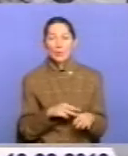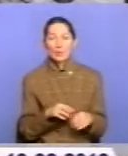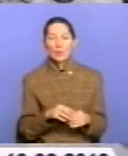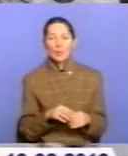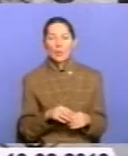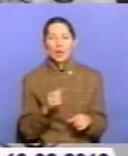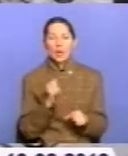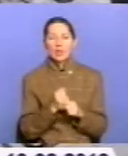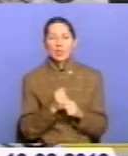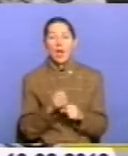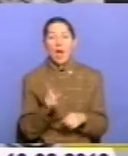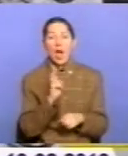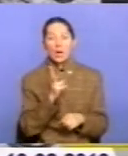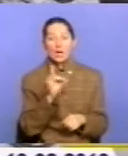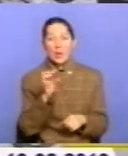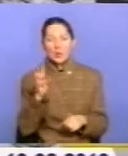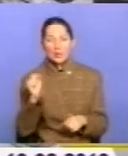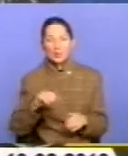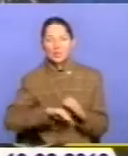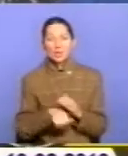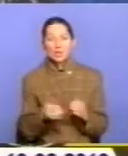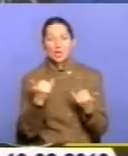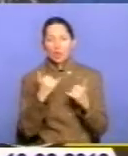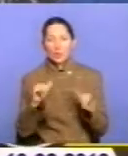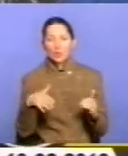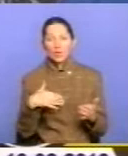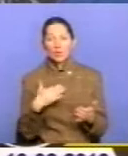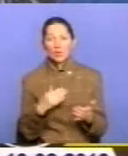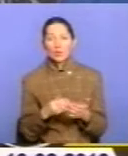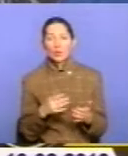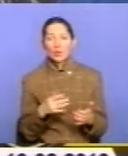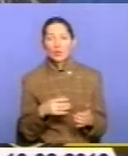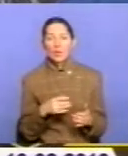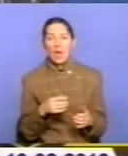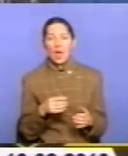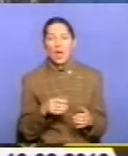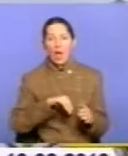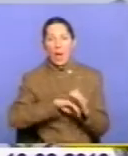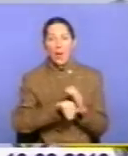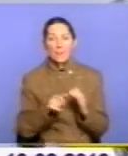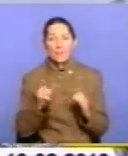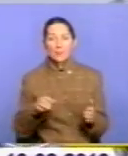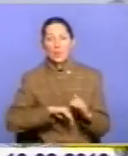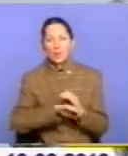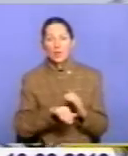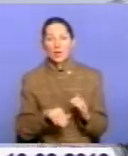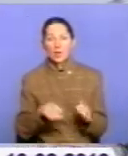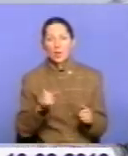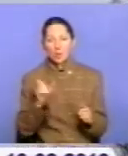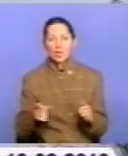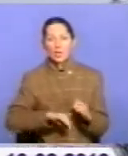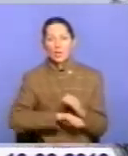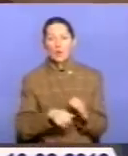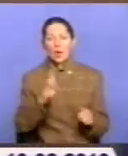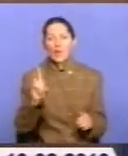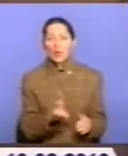Вчинена на Кременеччині крадіжка дивує своєю нахабністю. Ще б пак, адже зловмисник зазіхнув на церковне майно. Пройди світа, який не лише обікрав